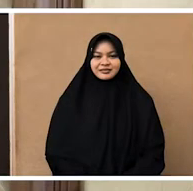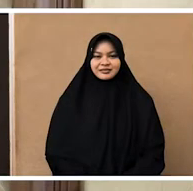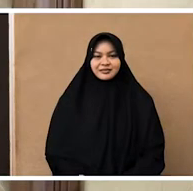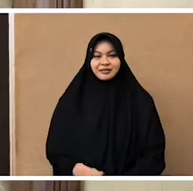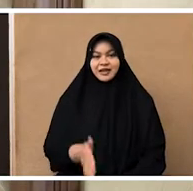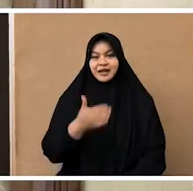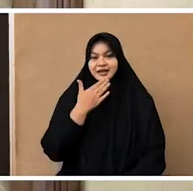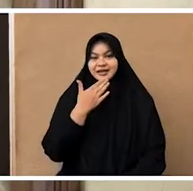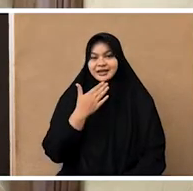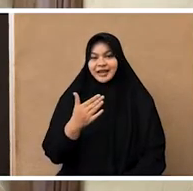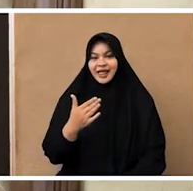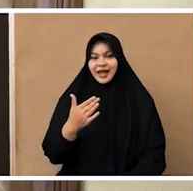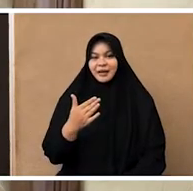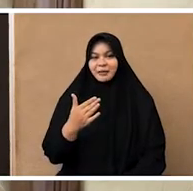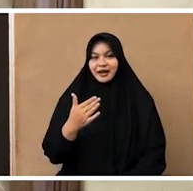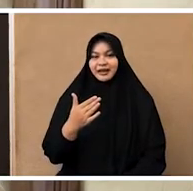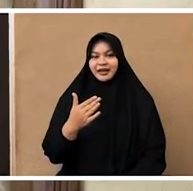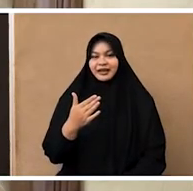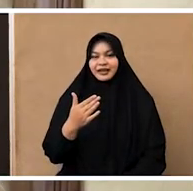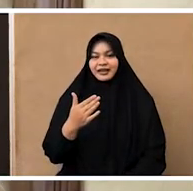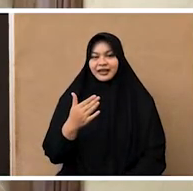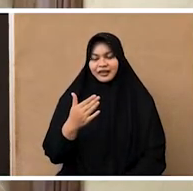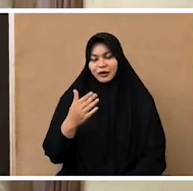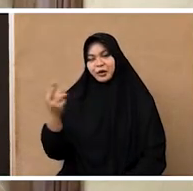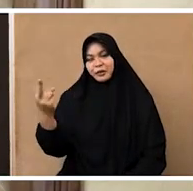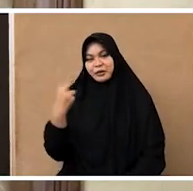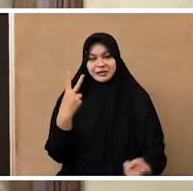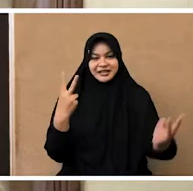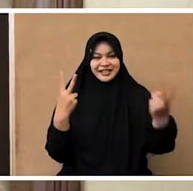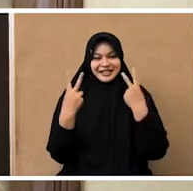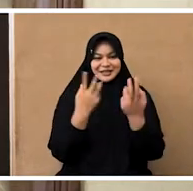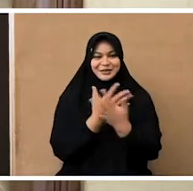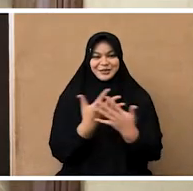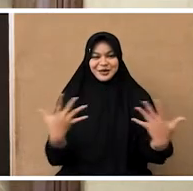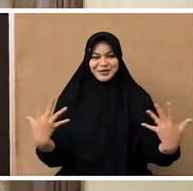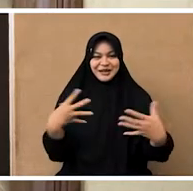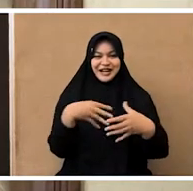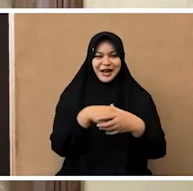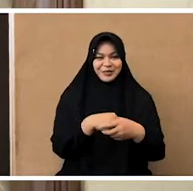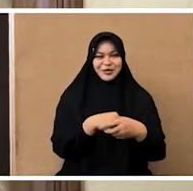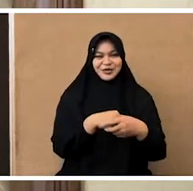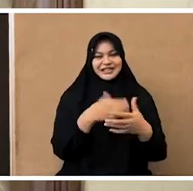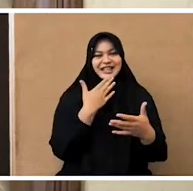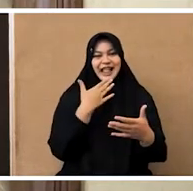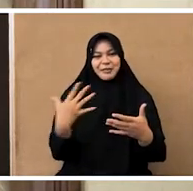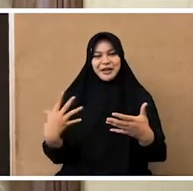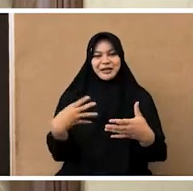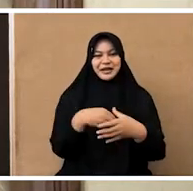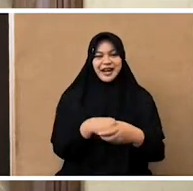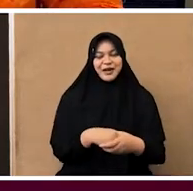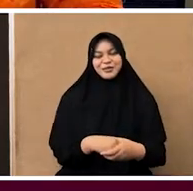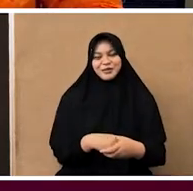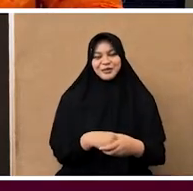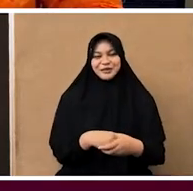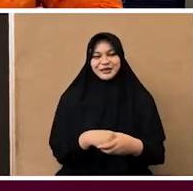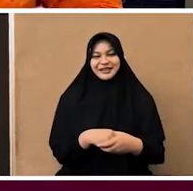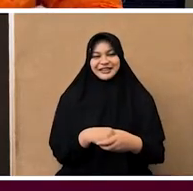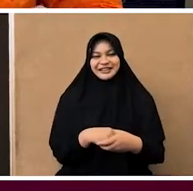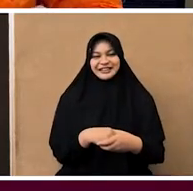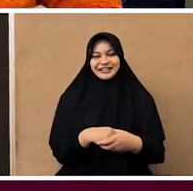selamat pemirsa sekalian bergabung dengan Selamat bergabung di dalam